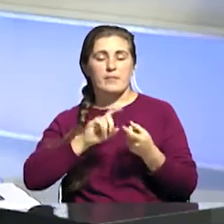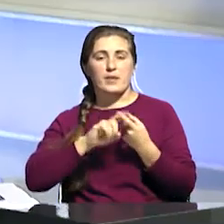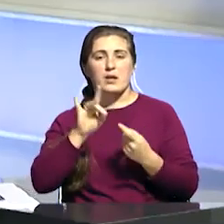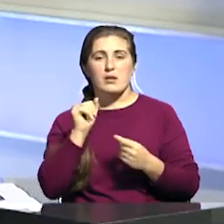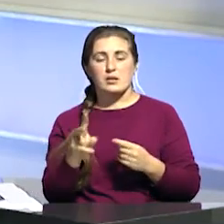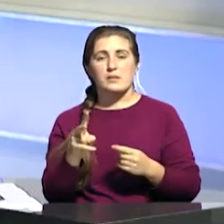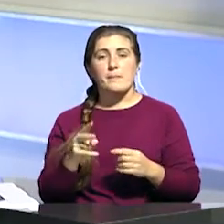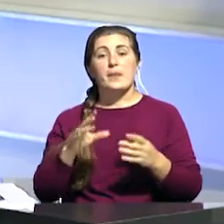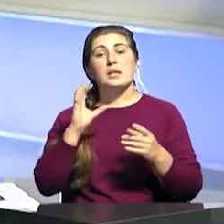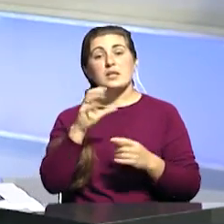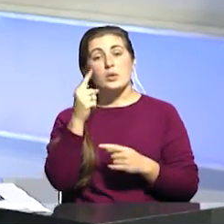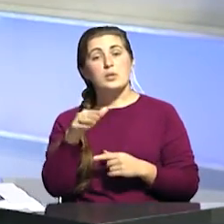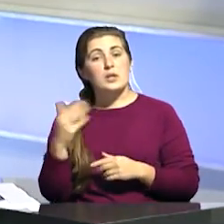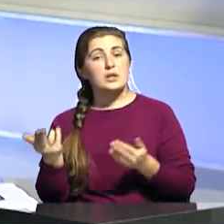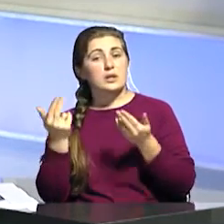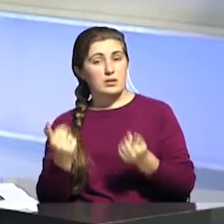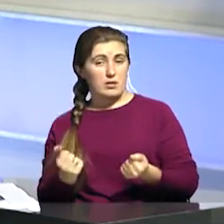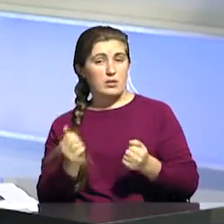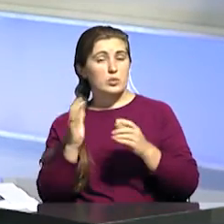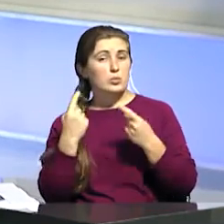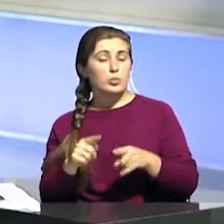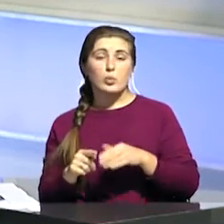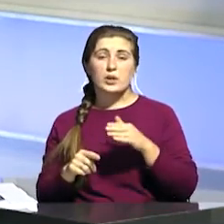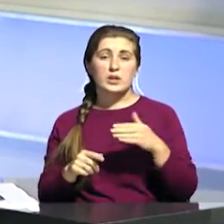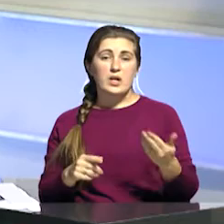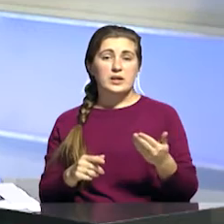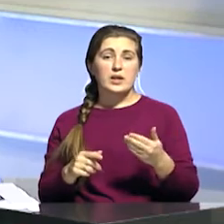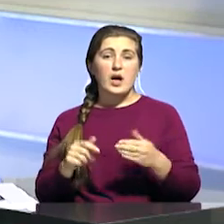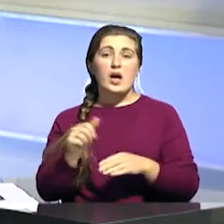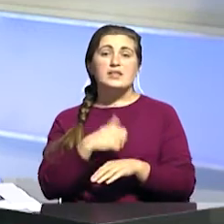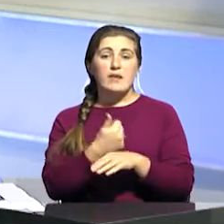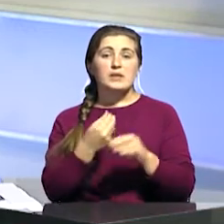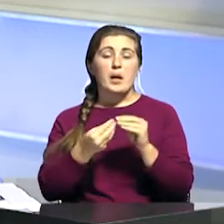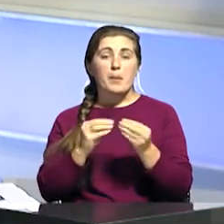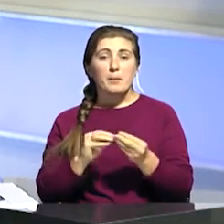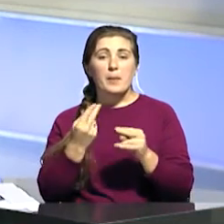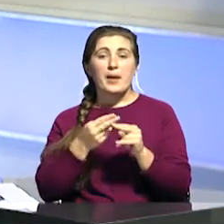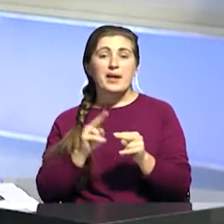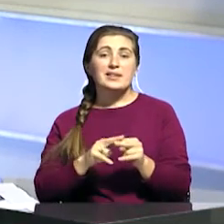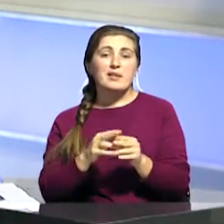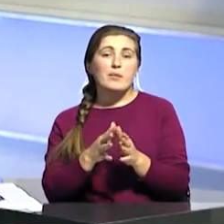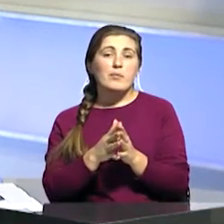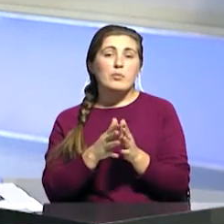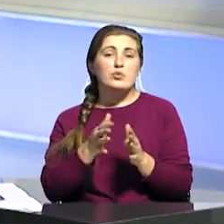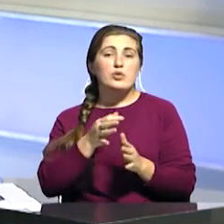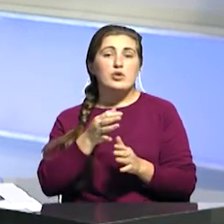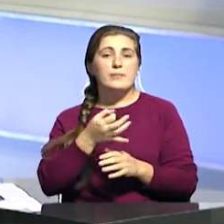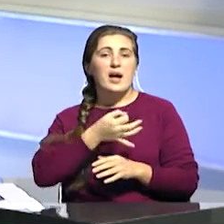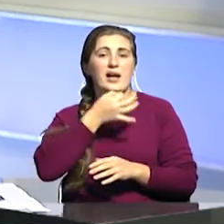С одной стороны, да. С другой стороны, основная проблема – это больше ранняя